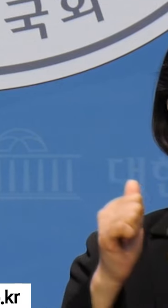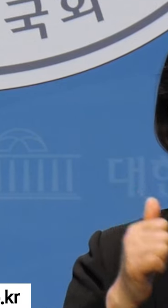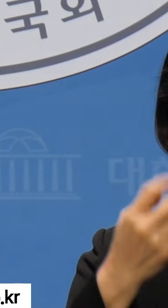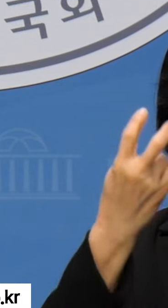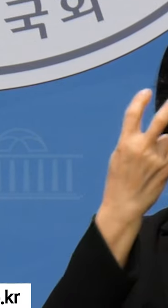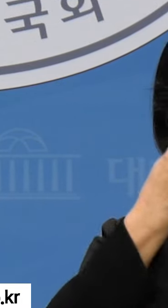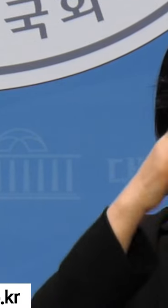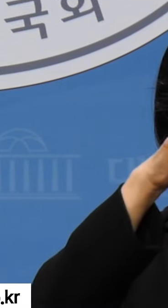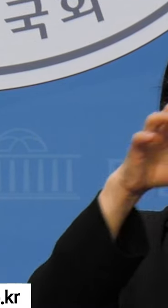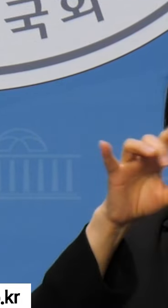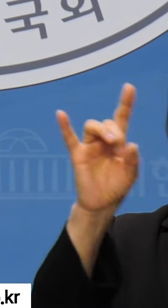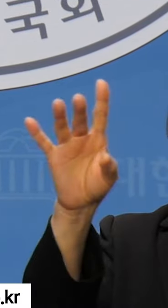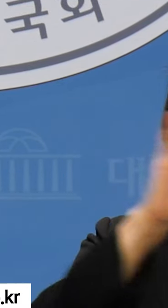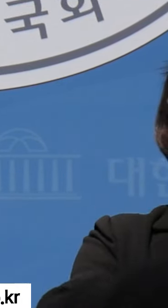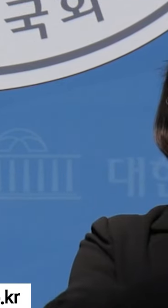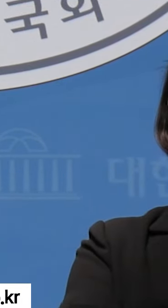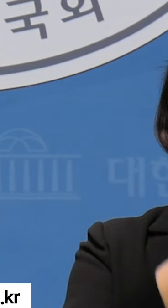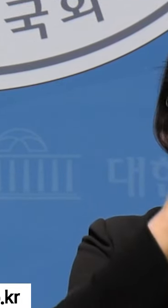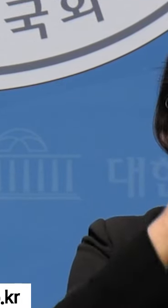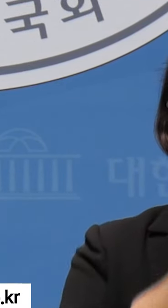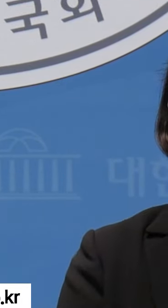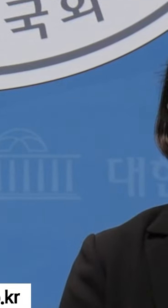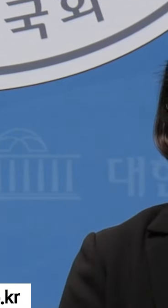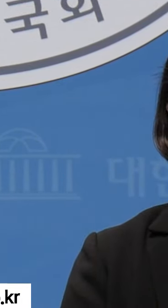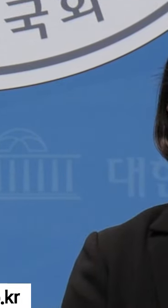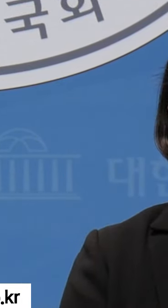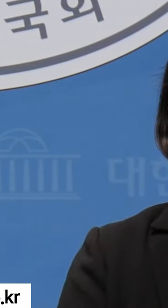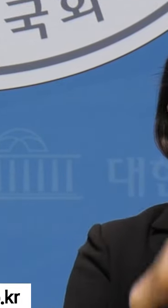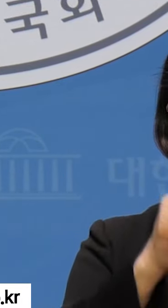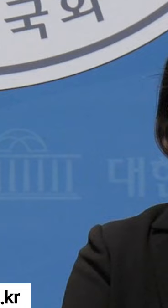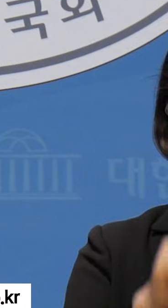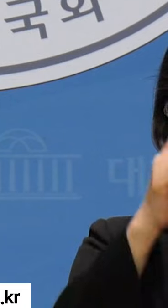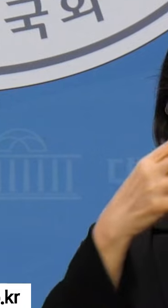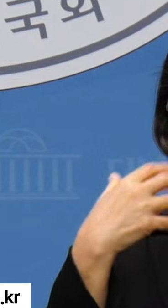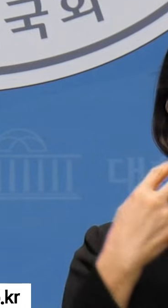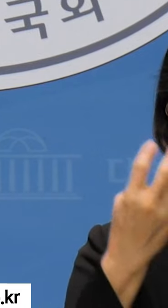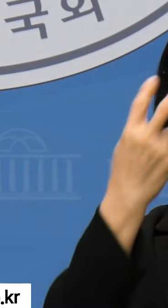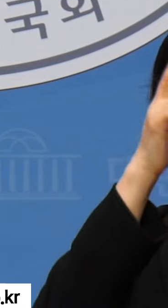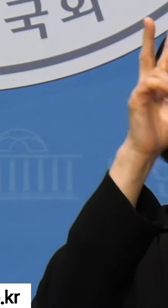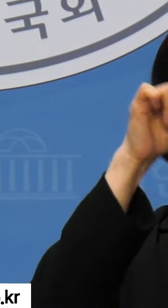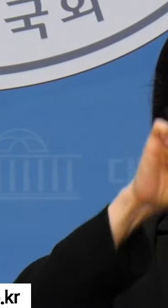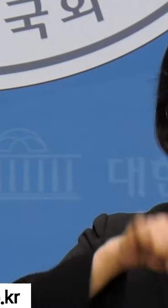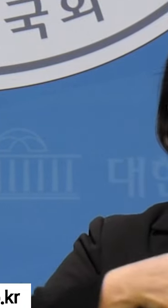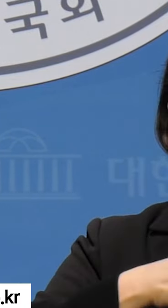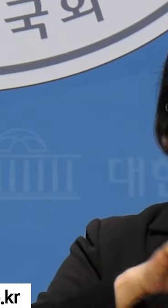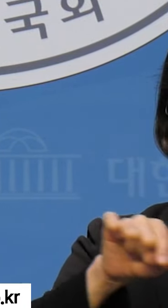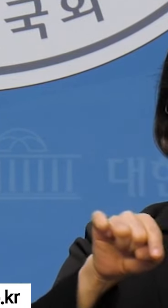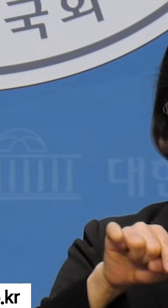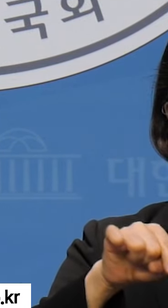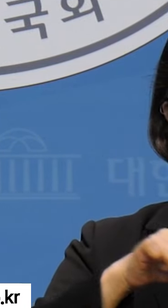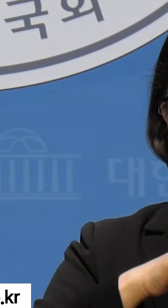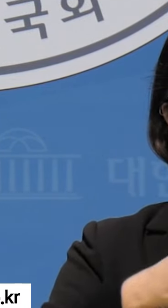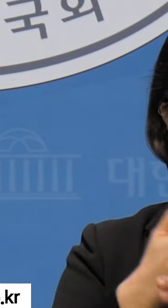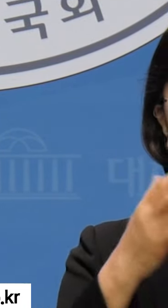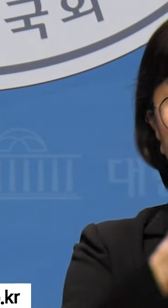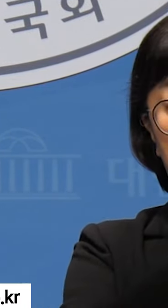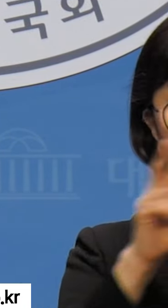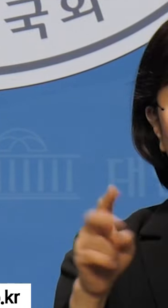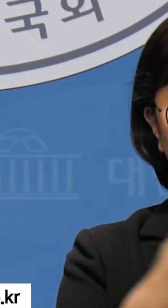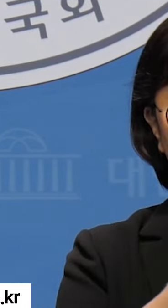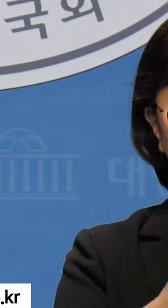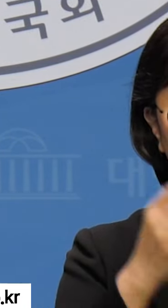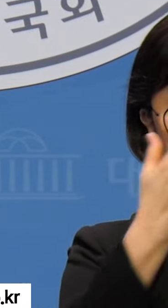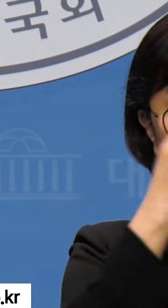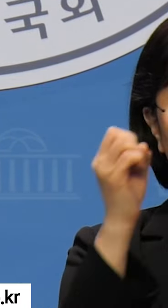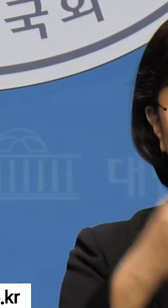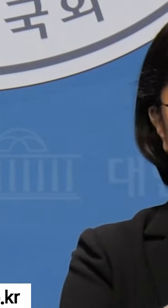한 가지만 유능합니다. 윤석열 정권은 검사 독재 정권입니다. 야당을 무시하고 민주주의를